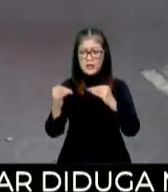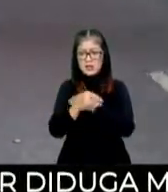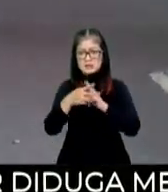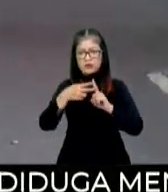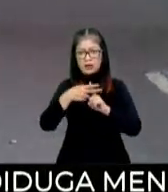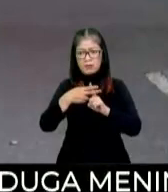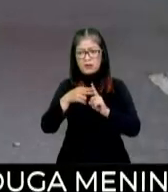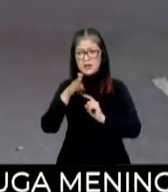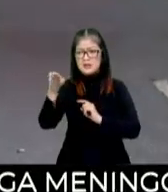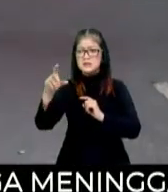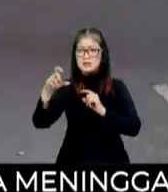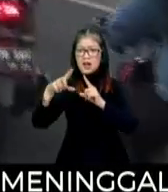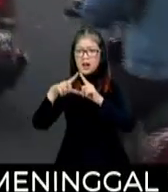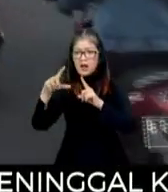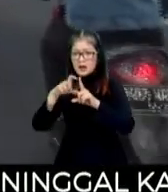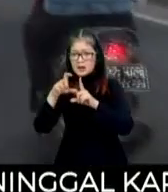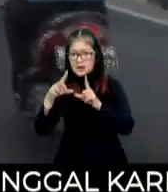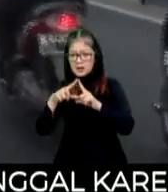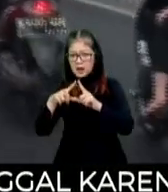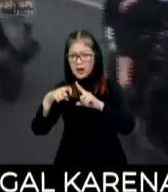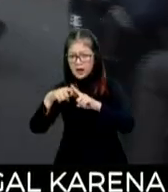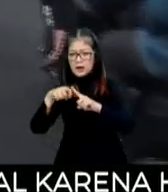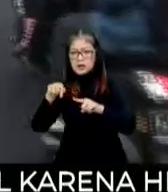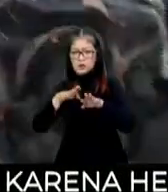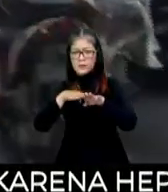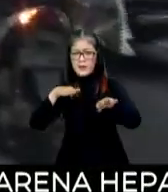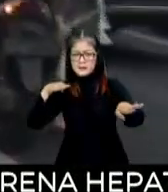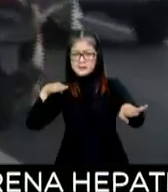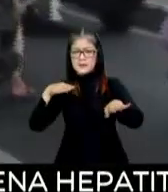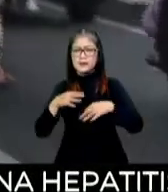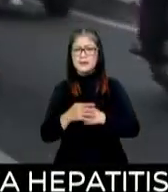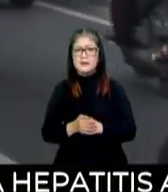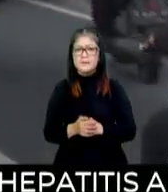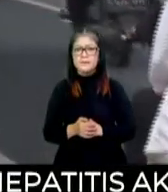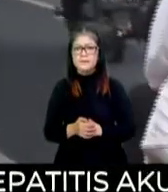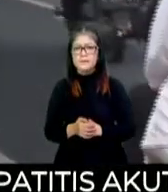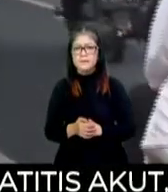Cilanak mengalami kemacetan. Dari Jakarta, Sofyan Firdaus, iNews melaporkan.